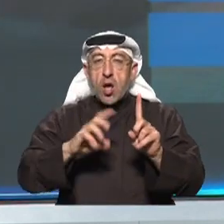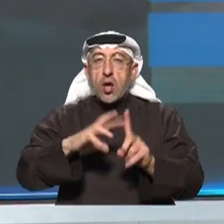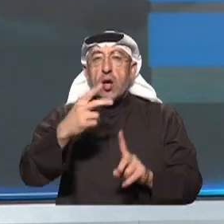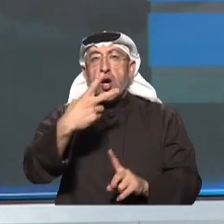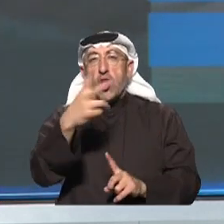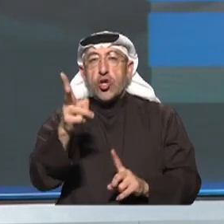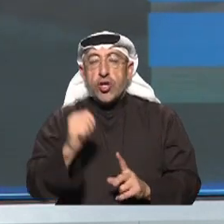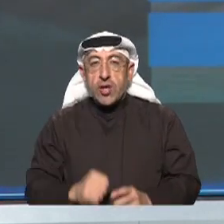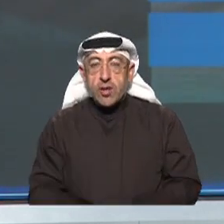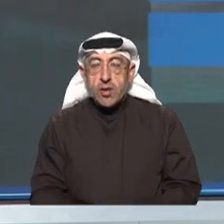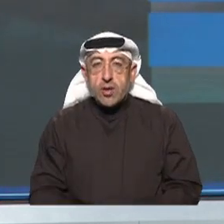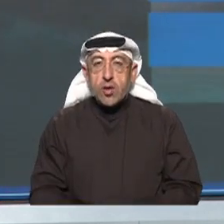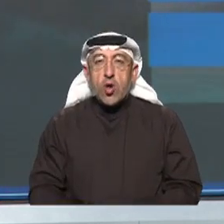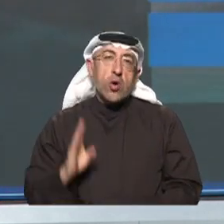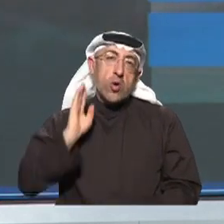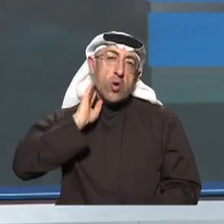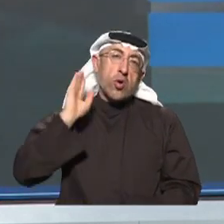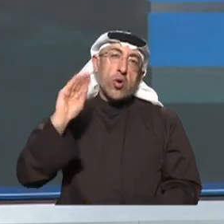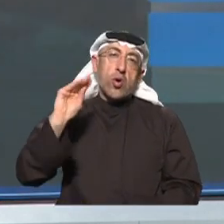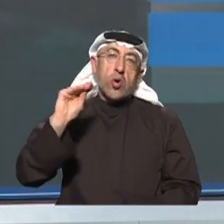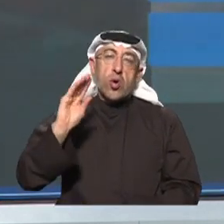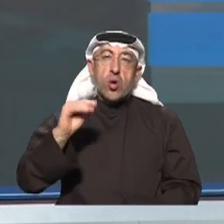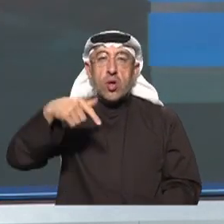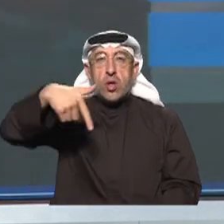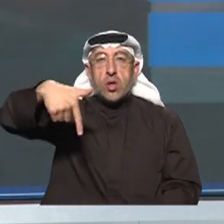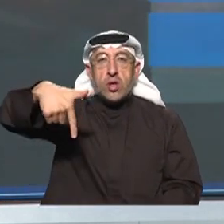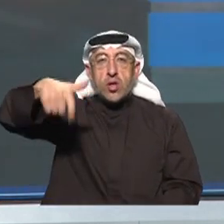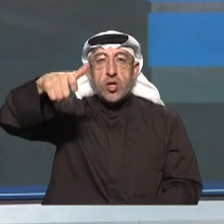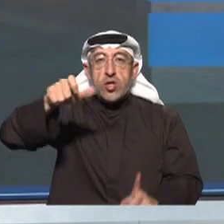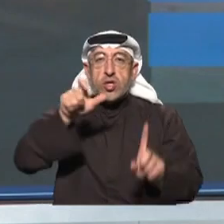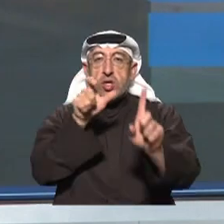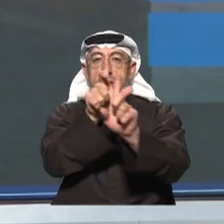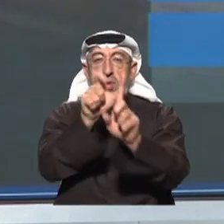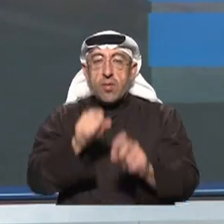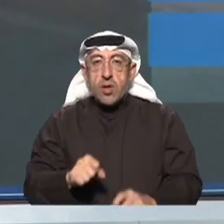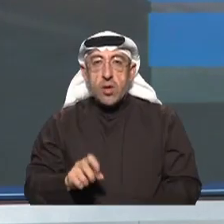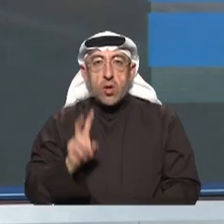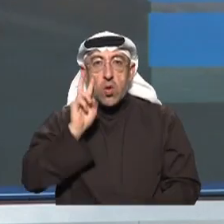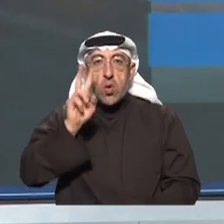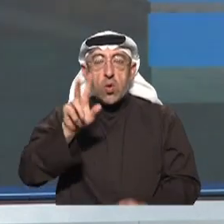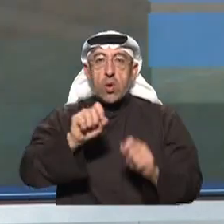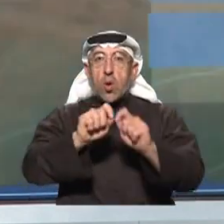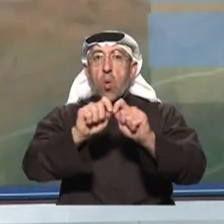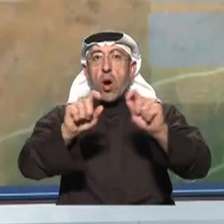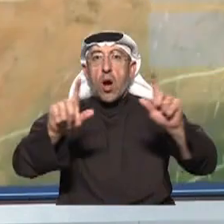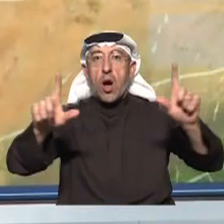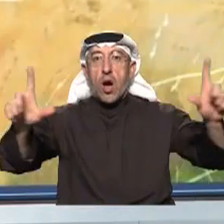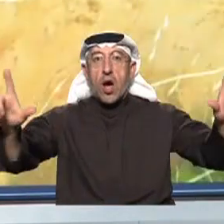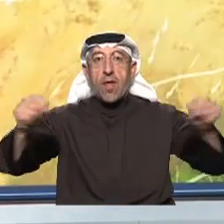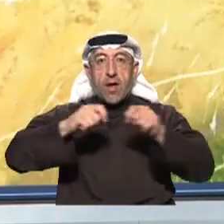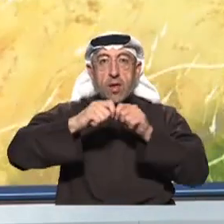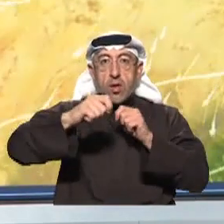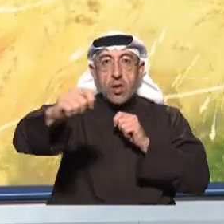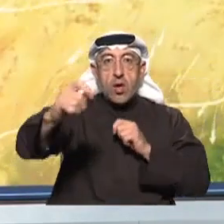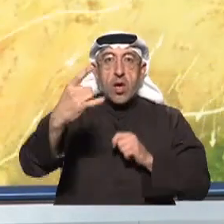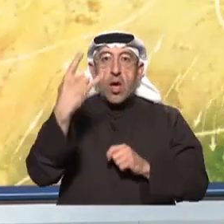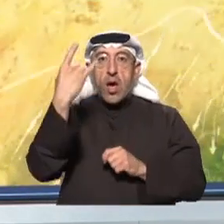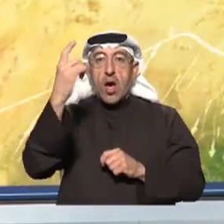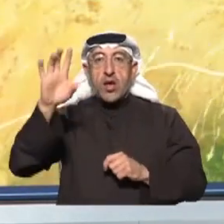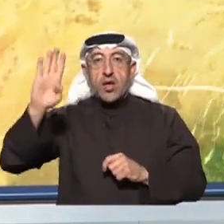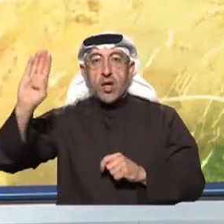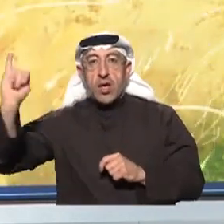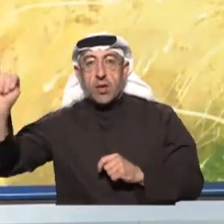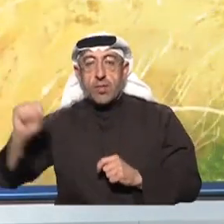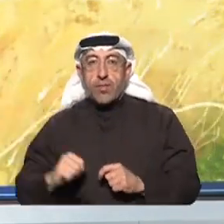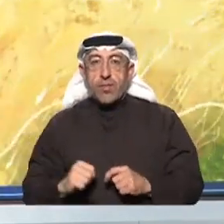مئوية، الرطوبة النسبية 60%، والرؤية الأفقية ممتازة تتعدى 10 كيلومتر. صور الأقمار